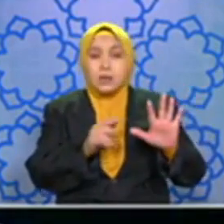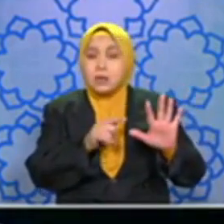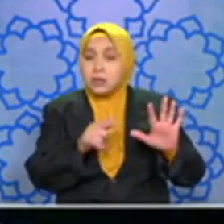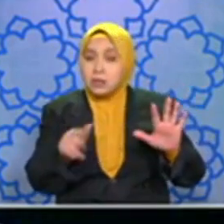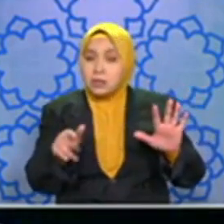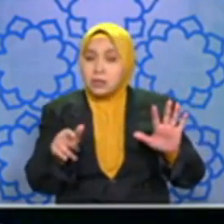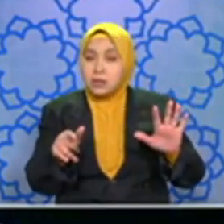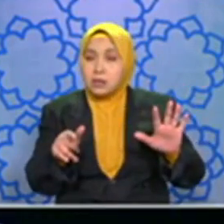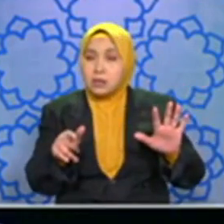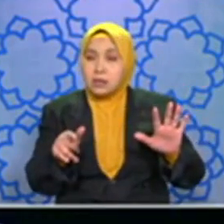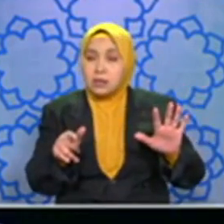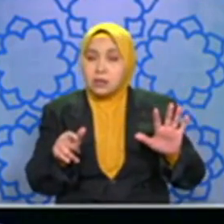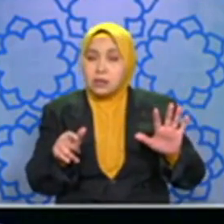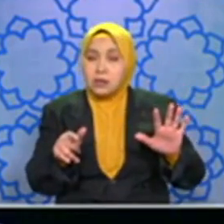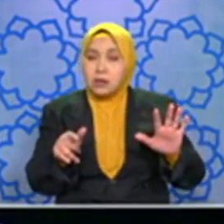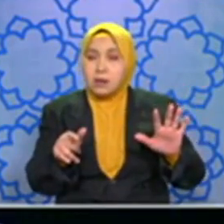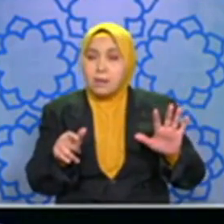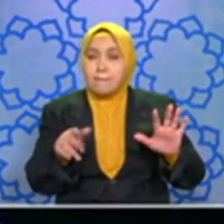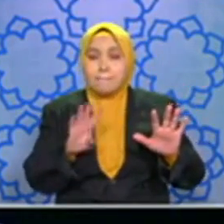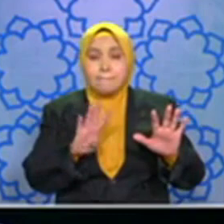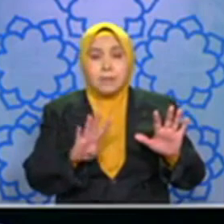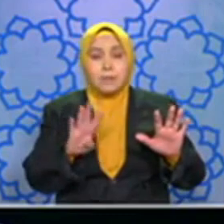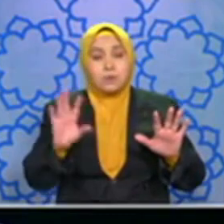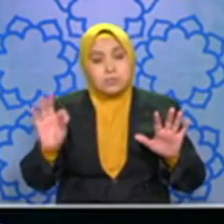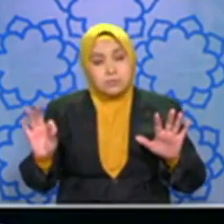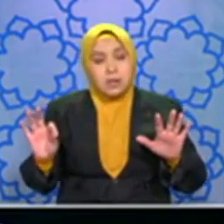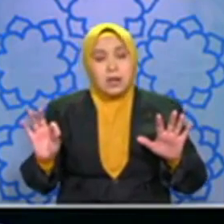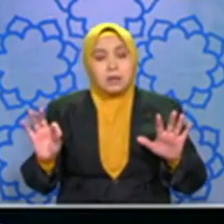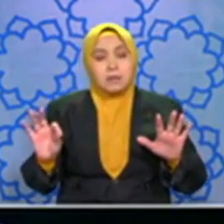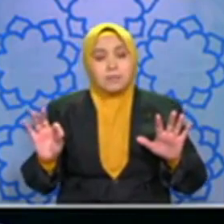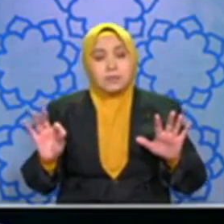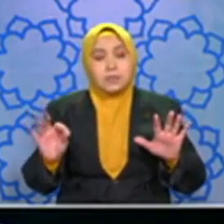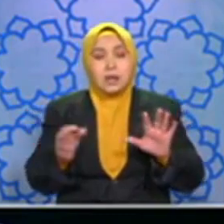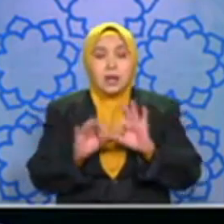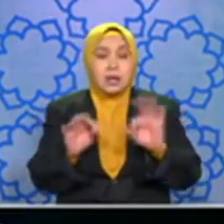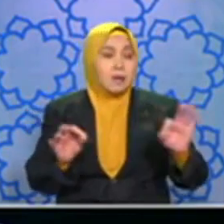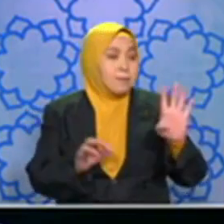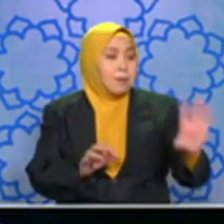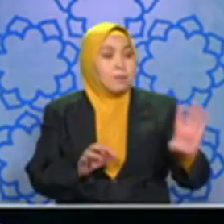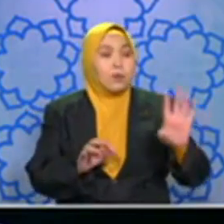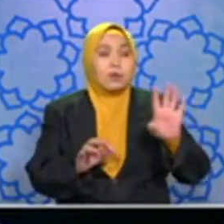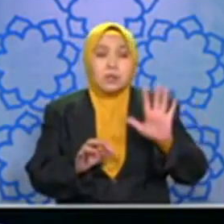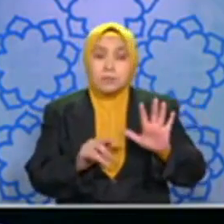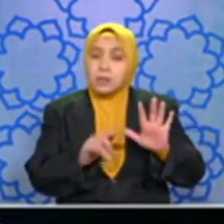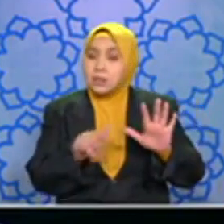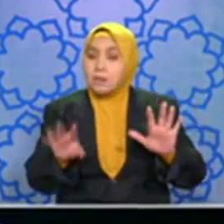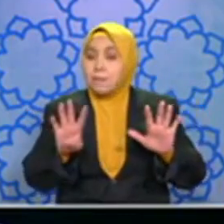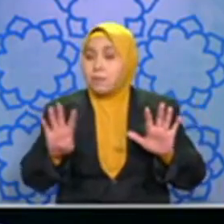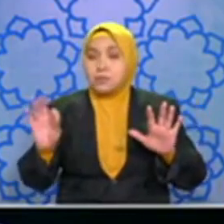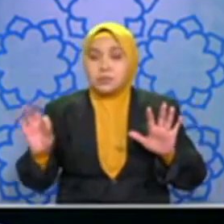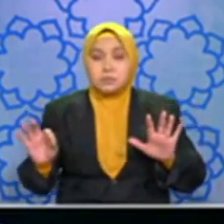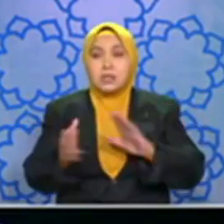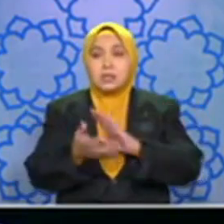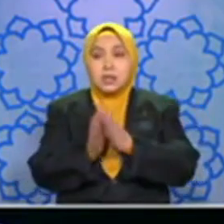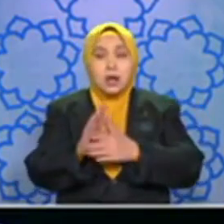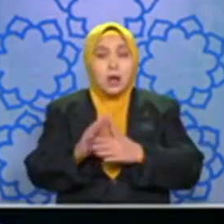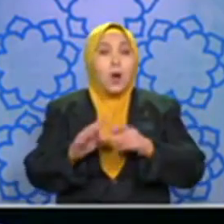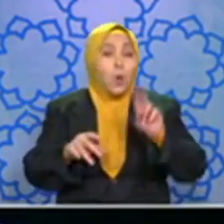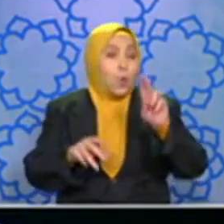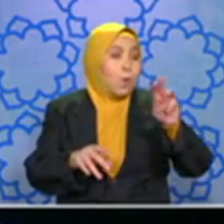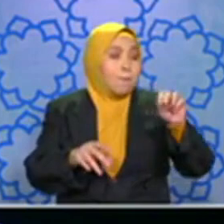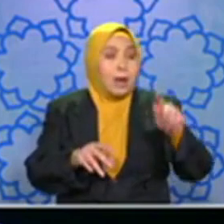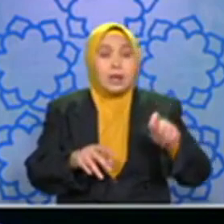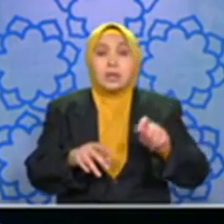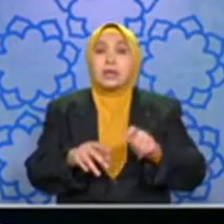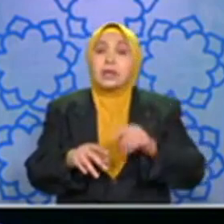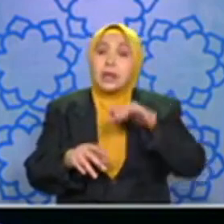45 dan juga hingga ayat 49 ya. Ayat 45, dan apabila engkau Nabi Muhammad dan juga umat Nabi Muhammad